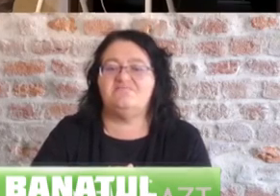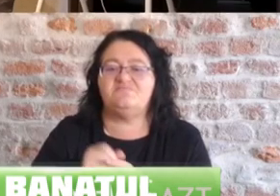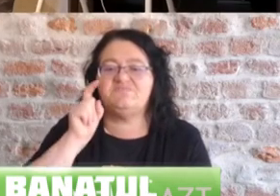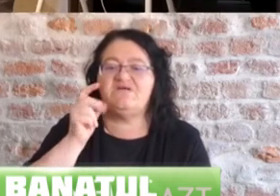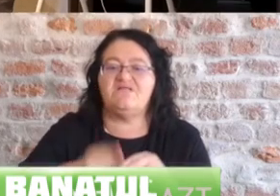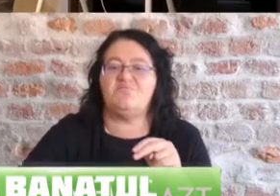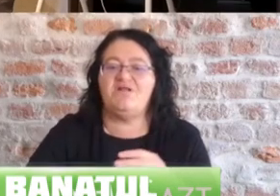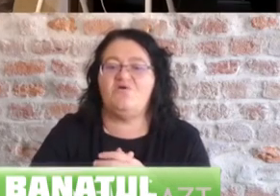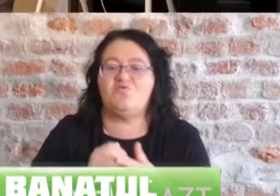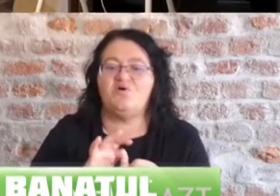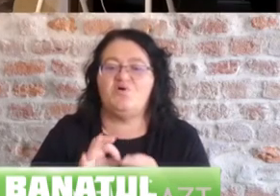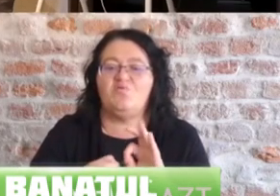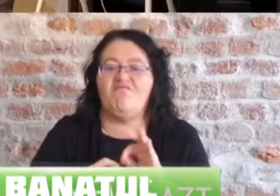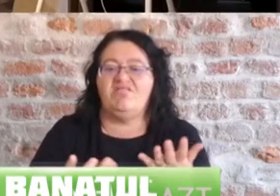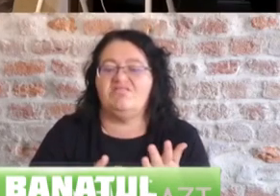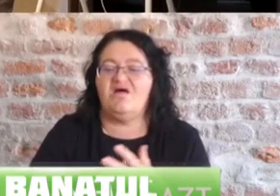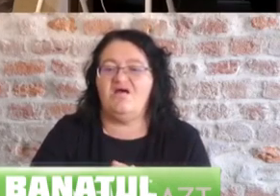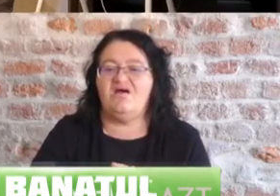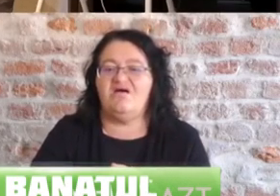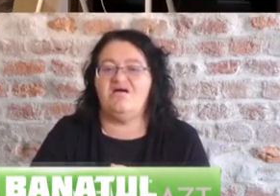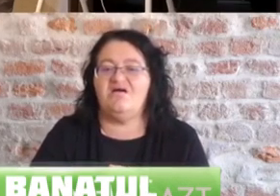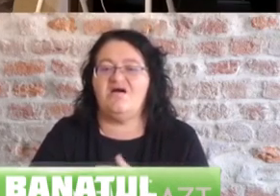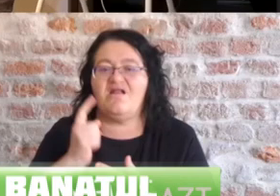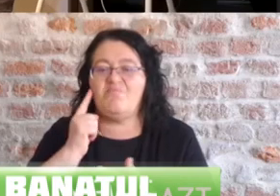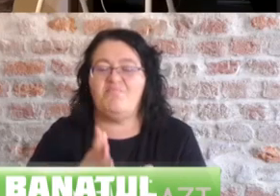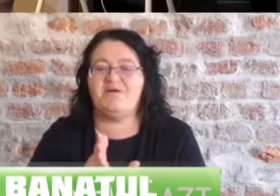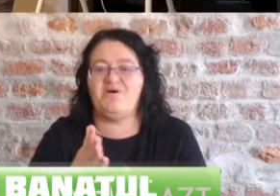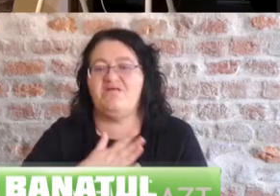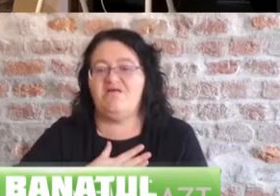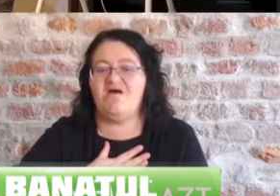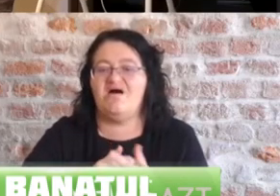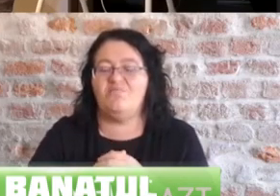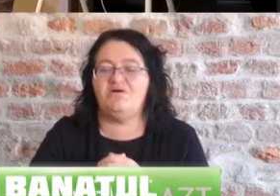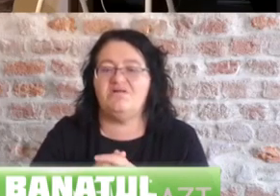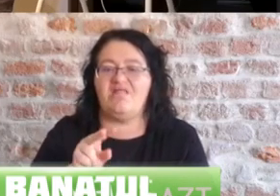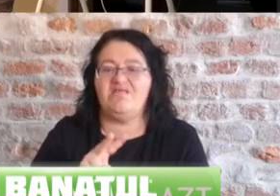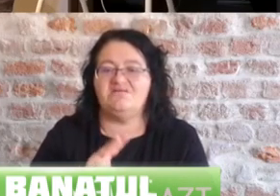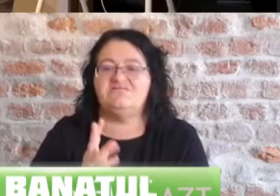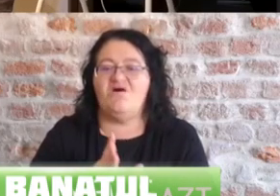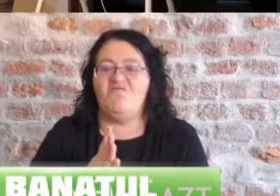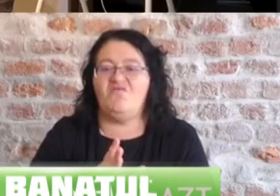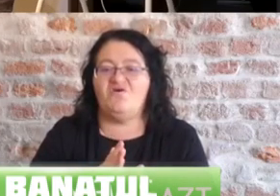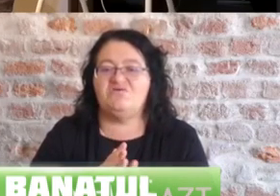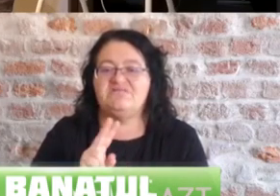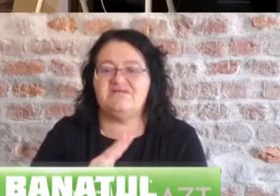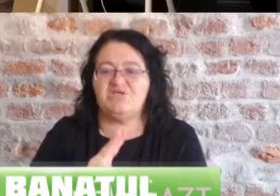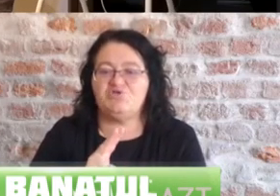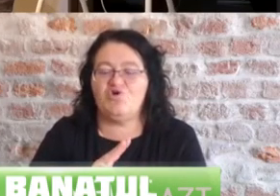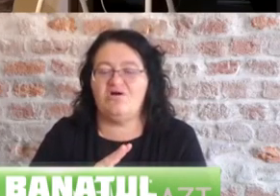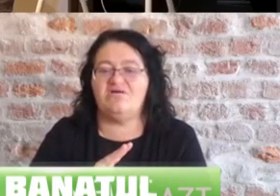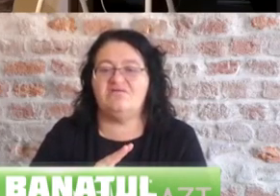Cred că până la urmă cuvintele pe care le-am avut în permanență în atenție au fost grijă,